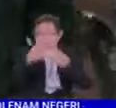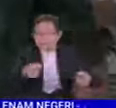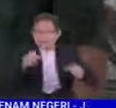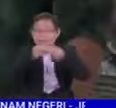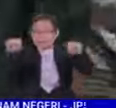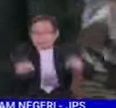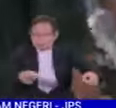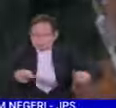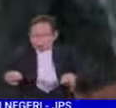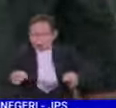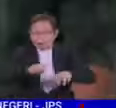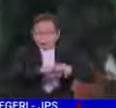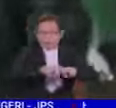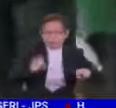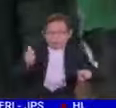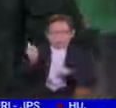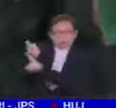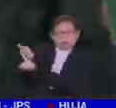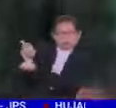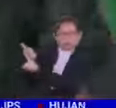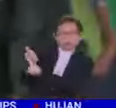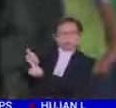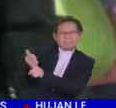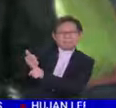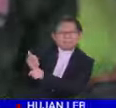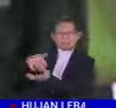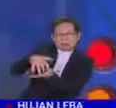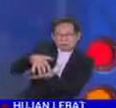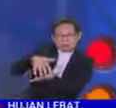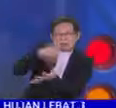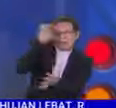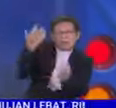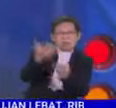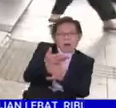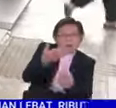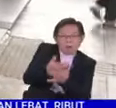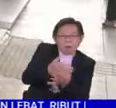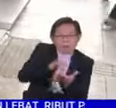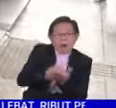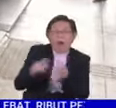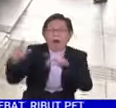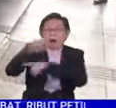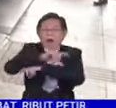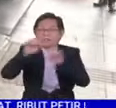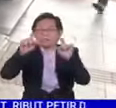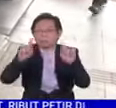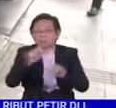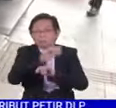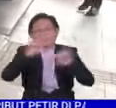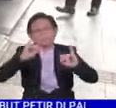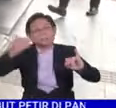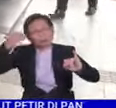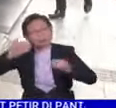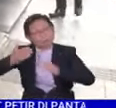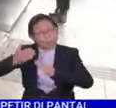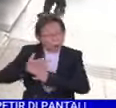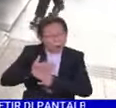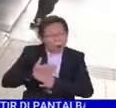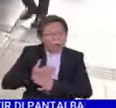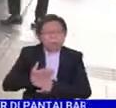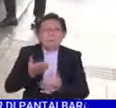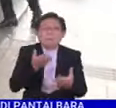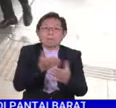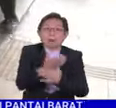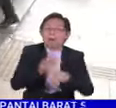kawalan tren automatik yang tidak stabil dikenalpasti punca gangguan berkenaan pada Sabtu dan Isnin lalu hingga